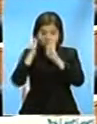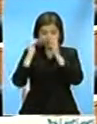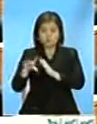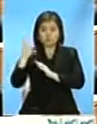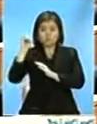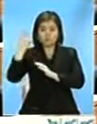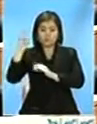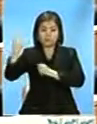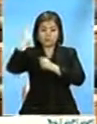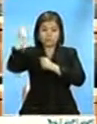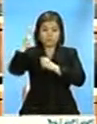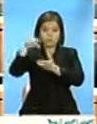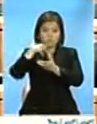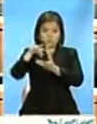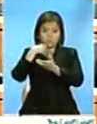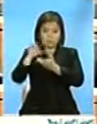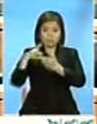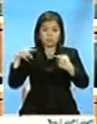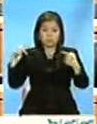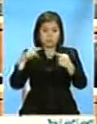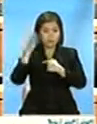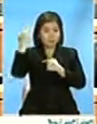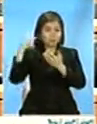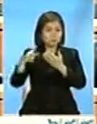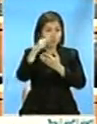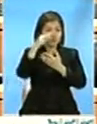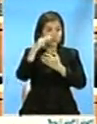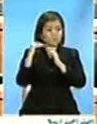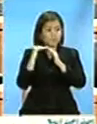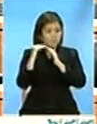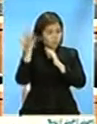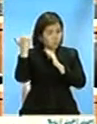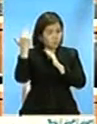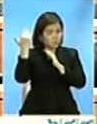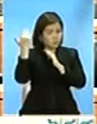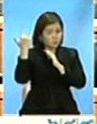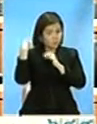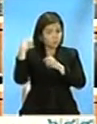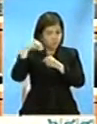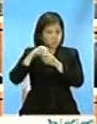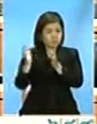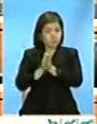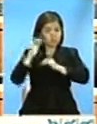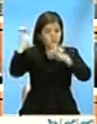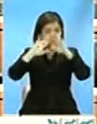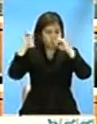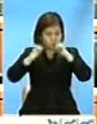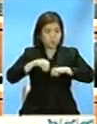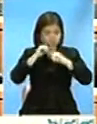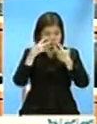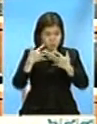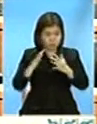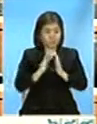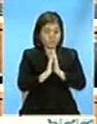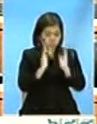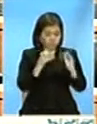คนจะได้อภิปรายในส่วนที่ถูกตัดไปท่านได้ทำข้อตกลงกับพวกเราแล้ว มีส่วนนั้นด้วยใช่ไหม ครับใช่ครับ เชิญ ครับขอบพระคุณท่าน